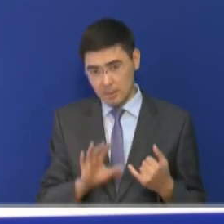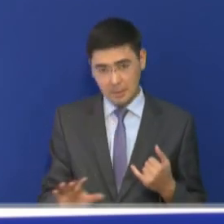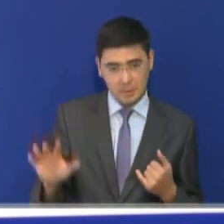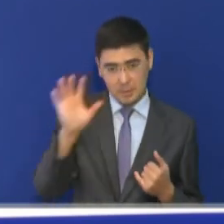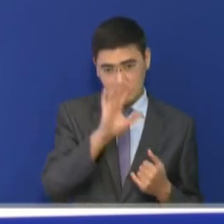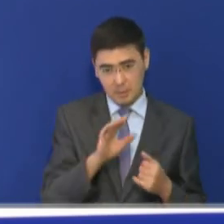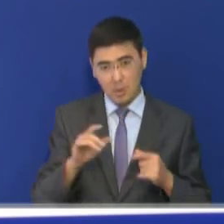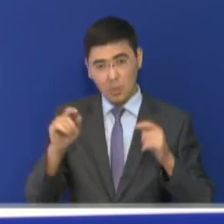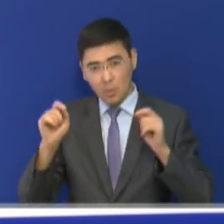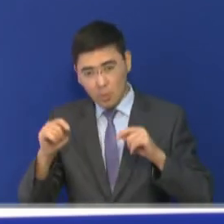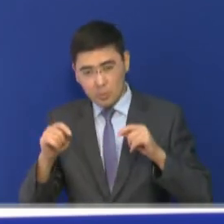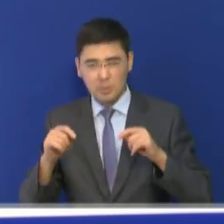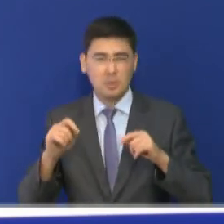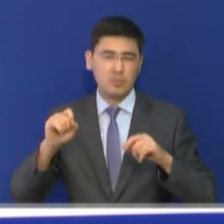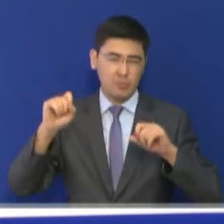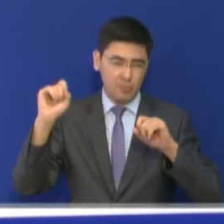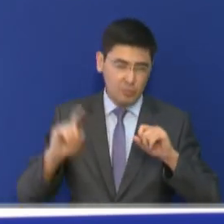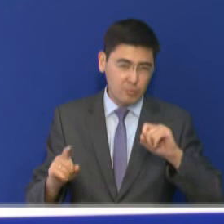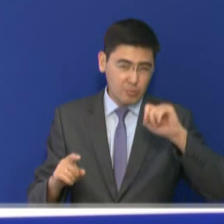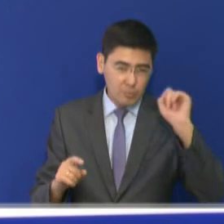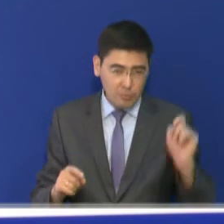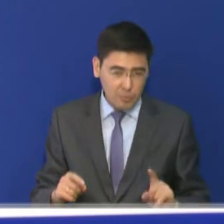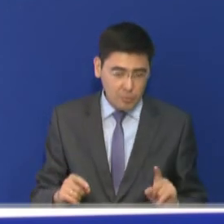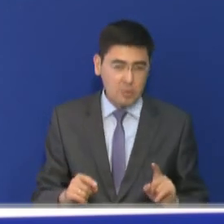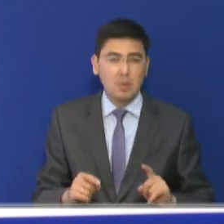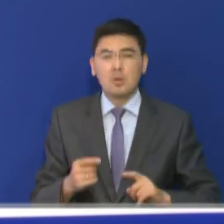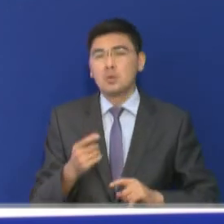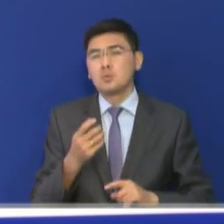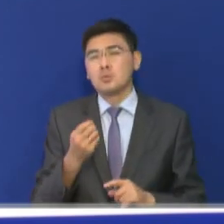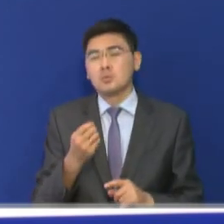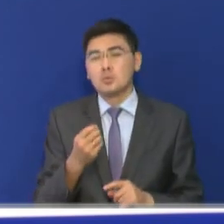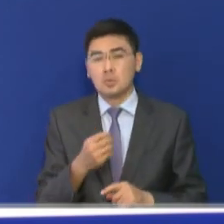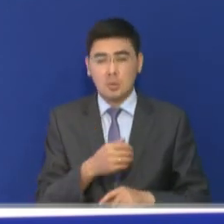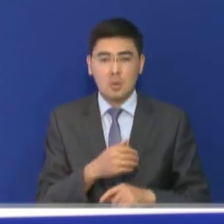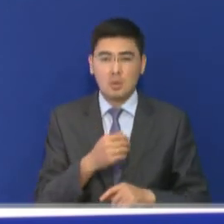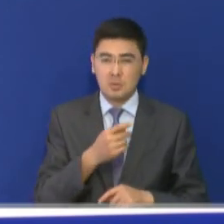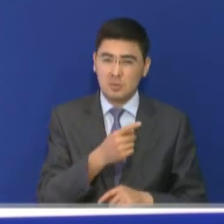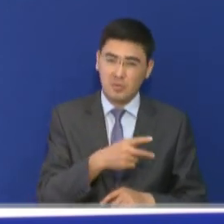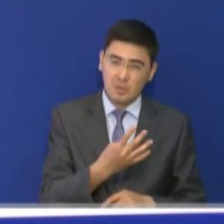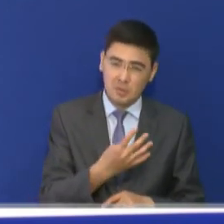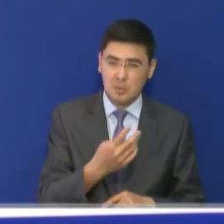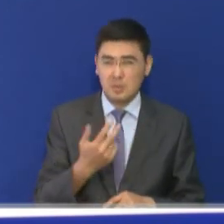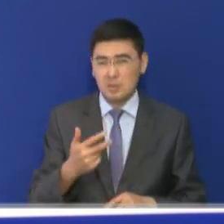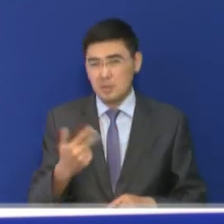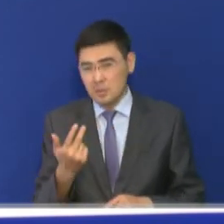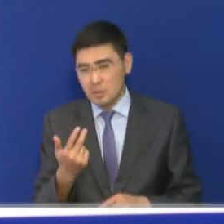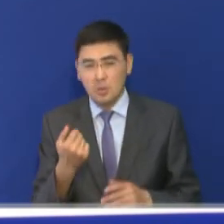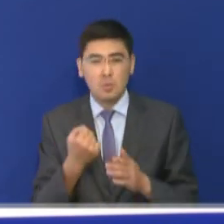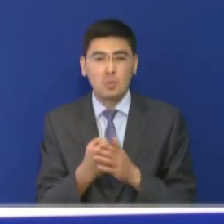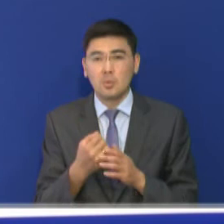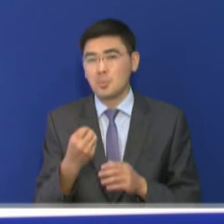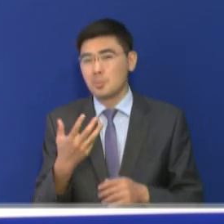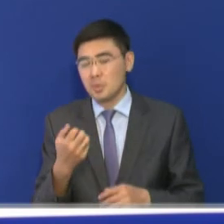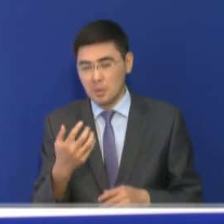аймақтарға нөсер жаңбыр мен найзағайлы таза ауа массаларын жеткізіп, күндізгі температура 24-33 градустен 15 градусқа